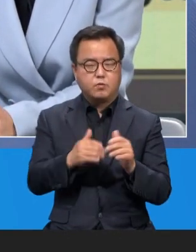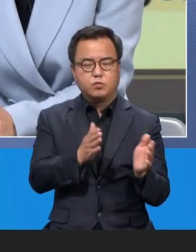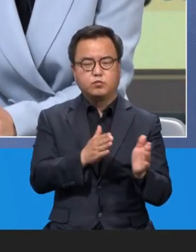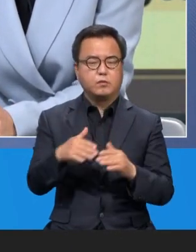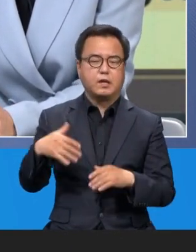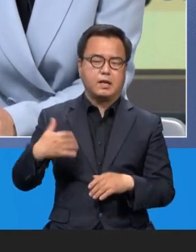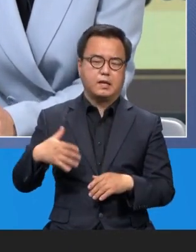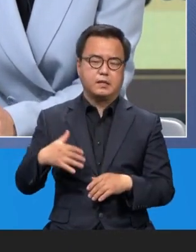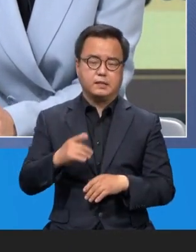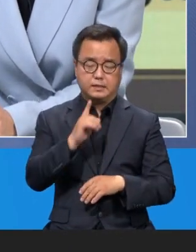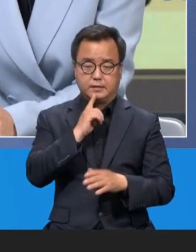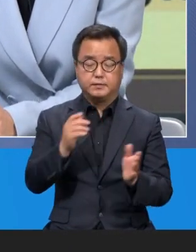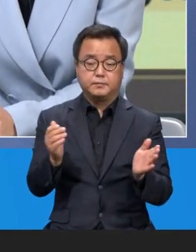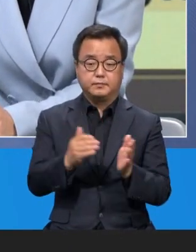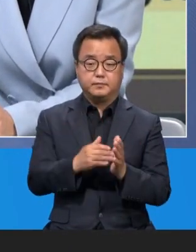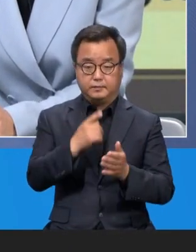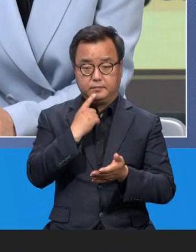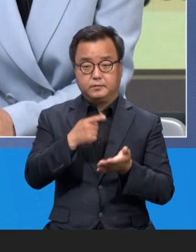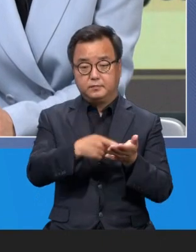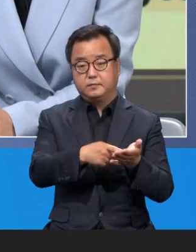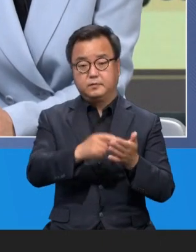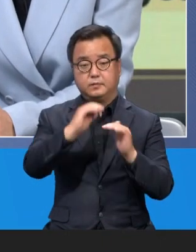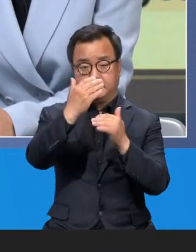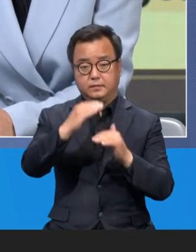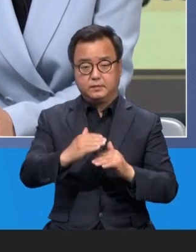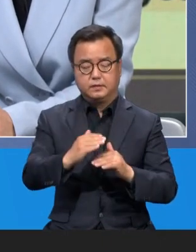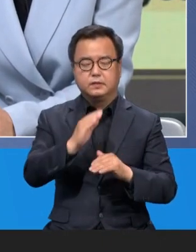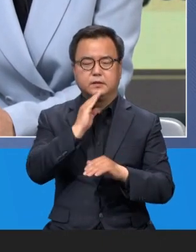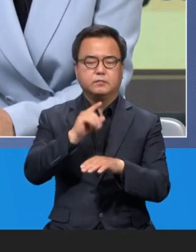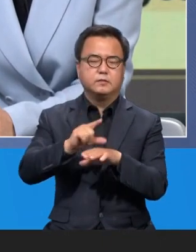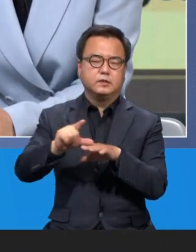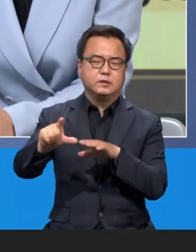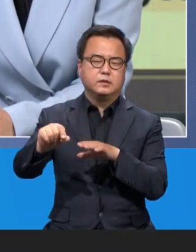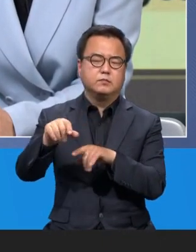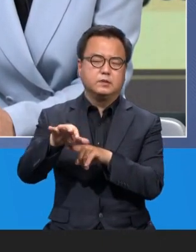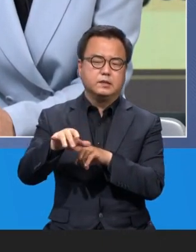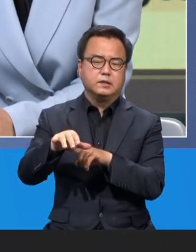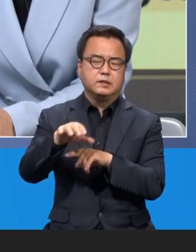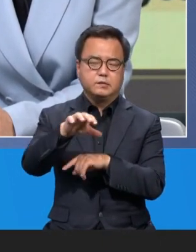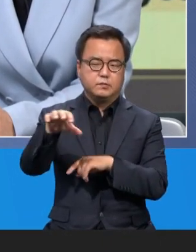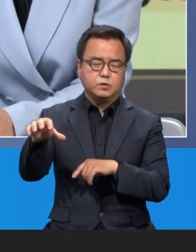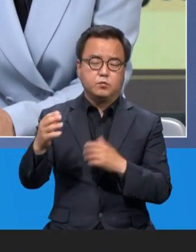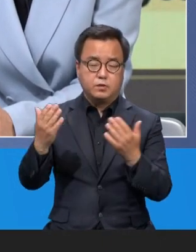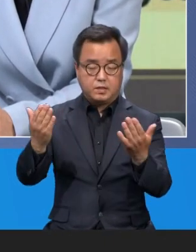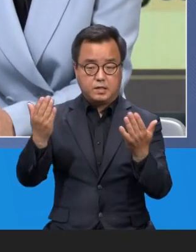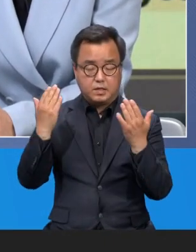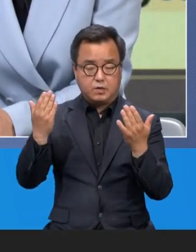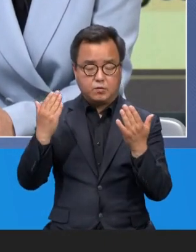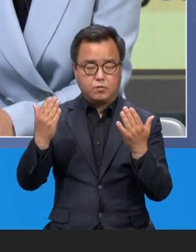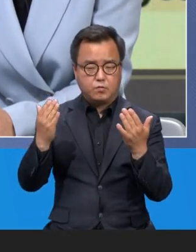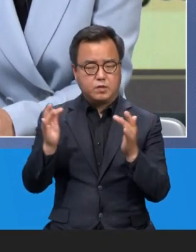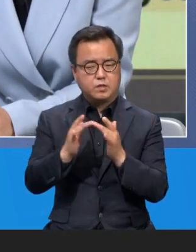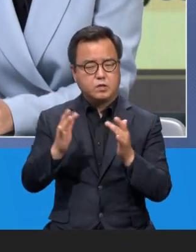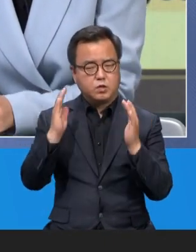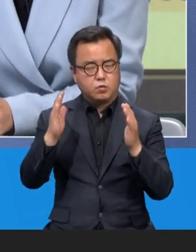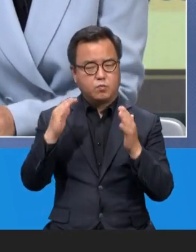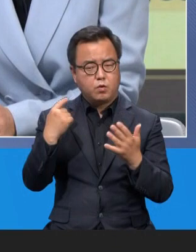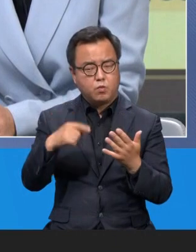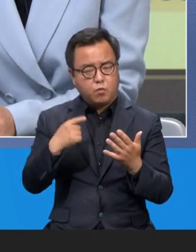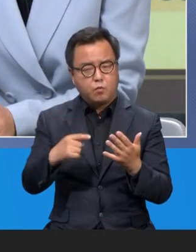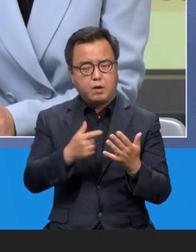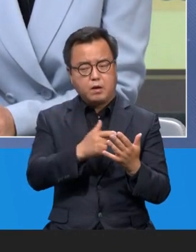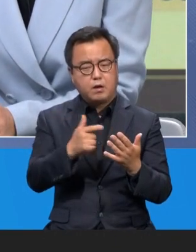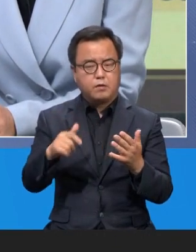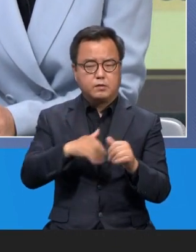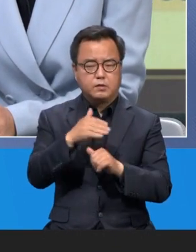조사됐습니다 보고서에서는 특히 시골 지역에 학군 들이 이런 가상 학습에 매우 취약한 점을 지적하며